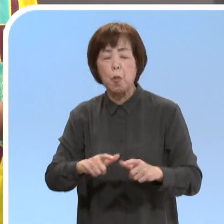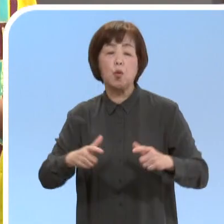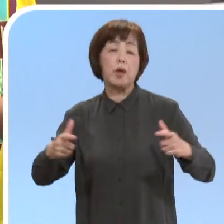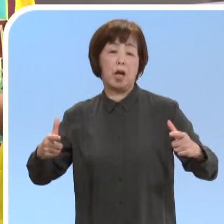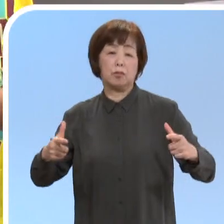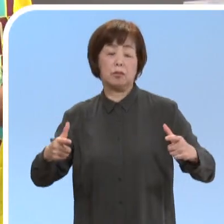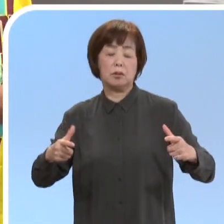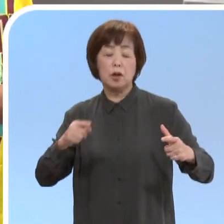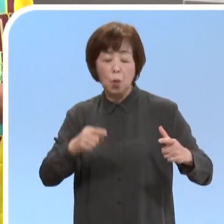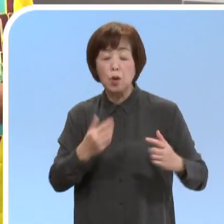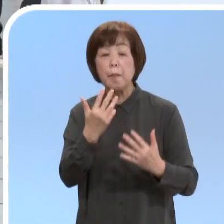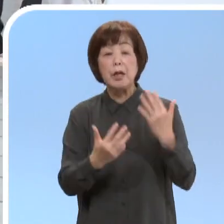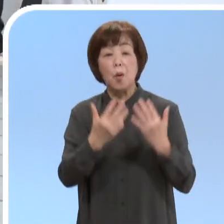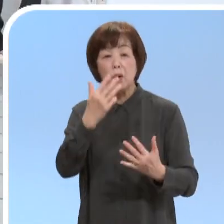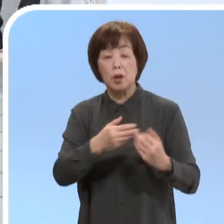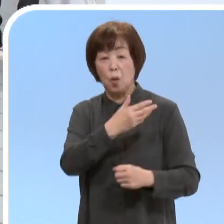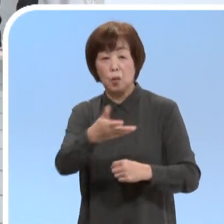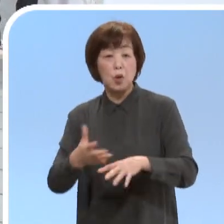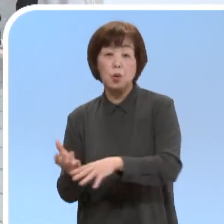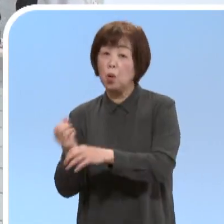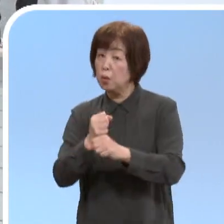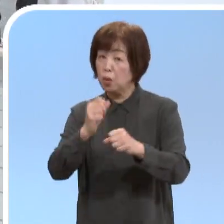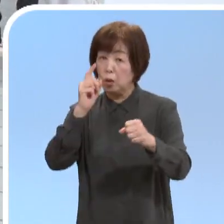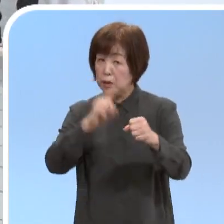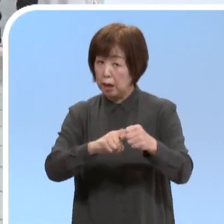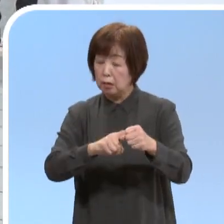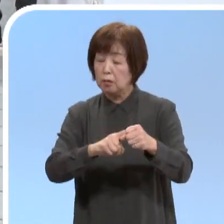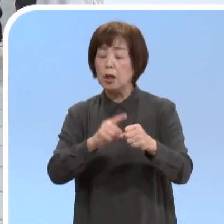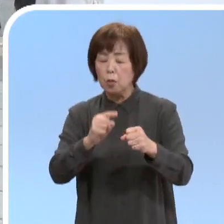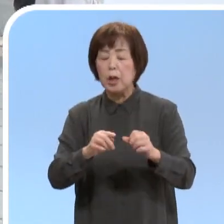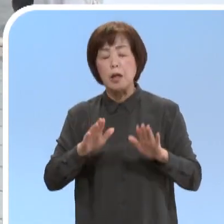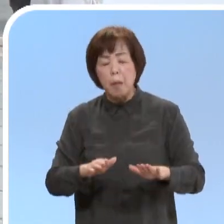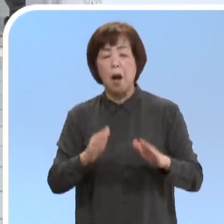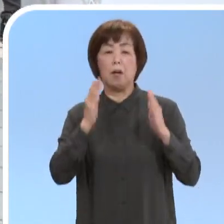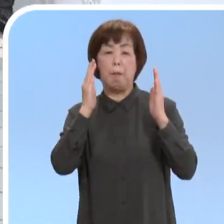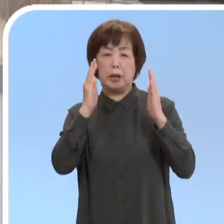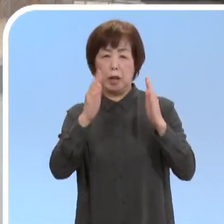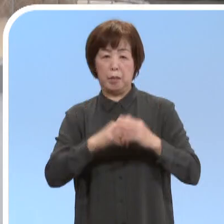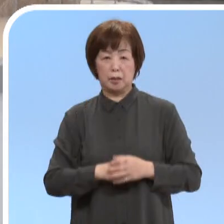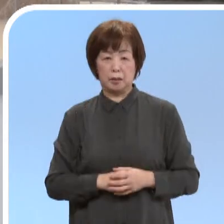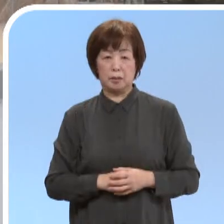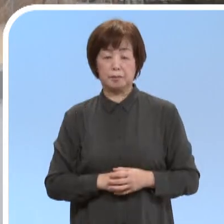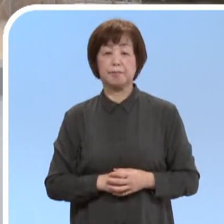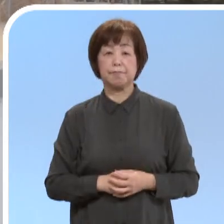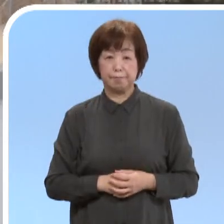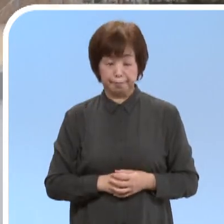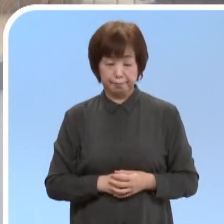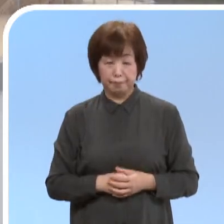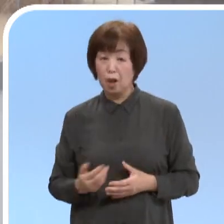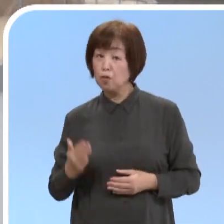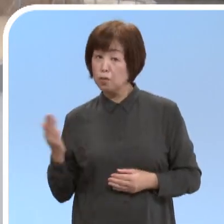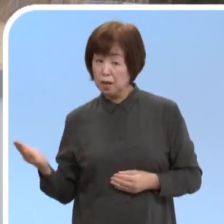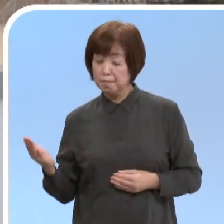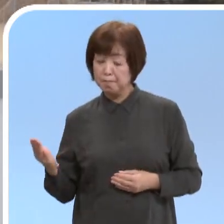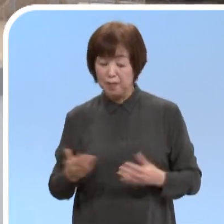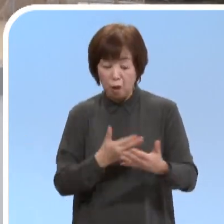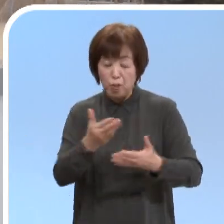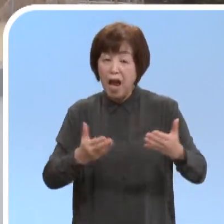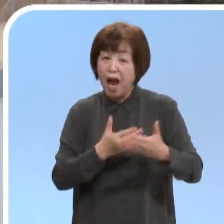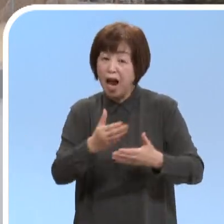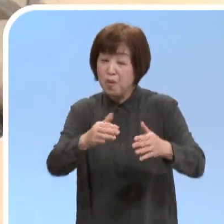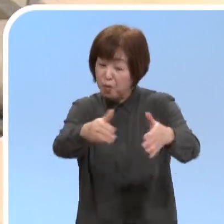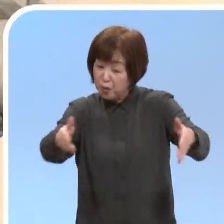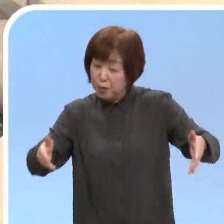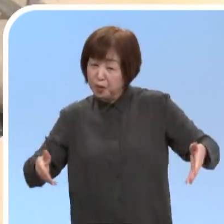海を取り戻そうということでえ今法律も含めて頑張ってます次は屋外にある